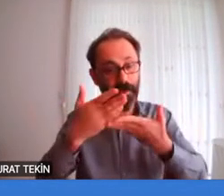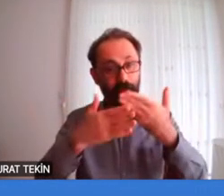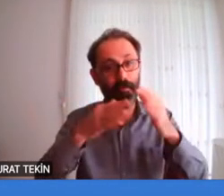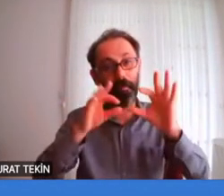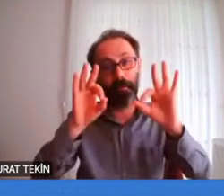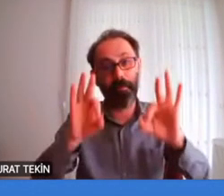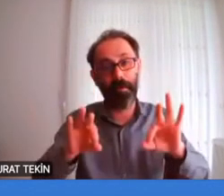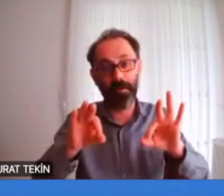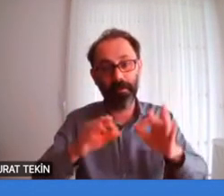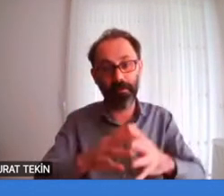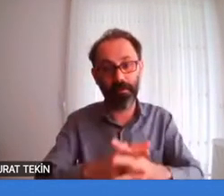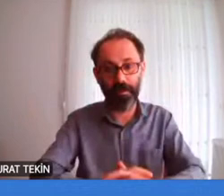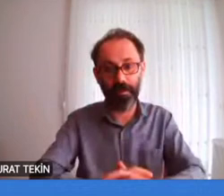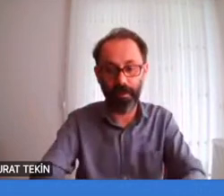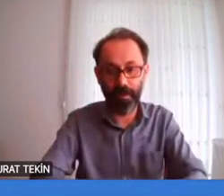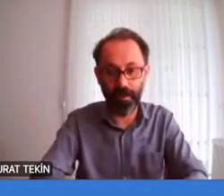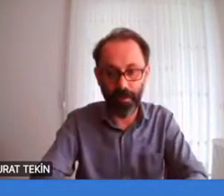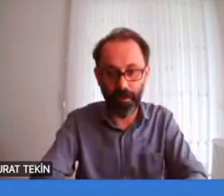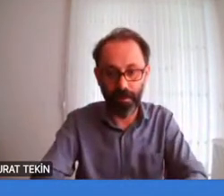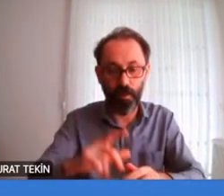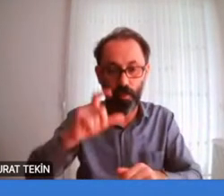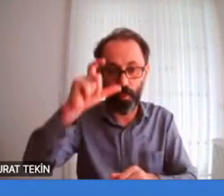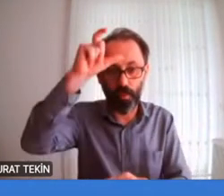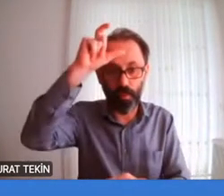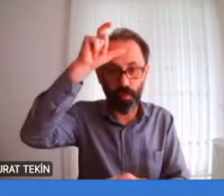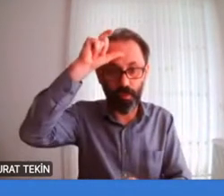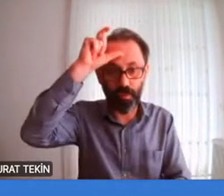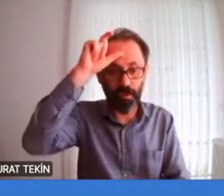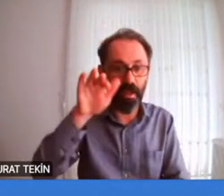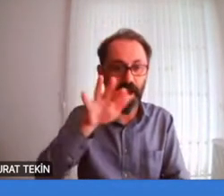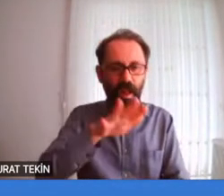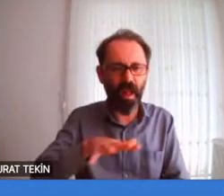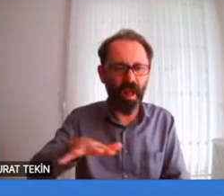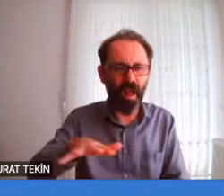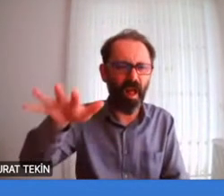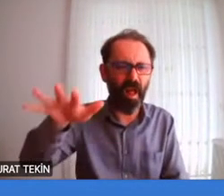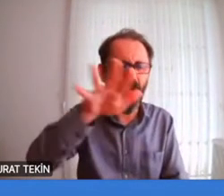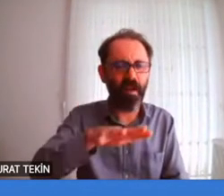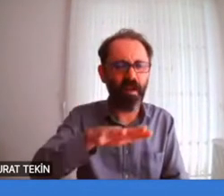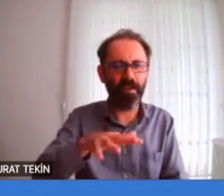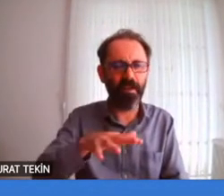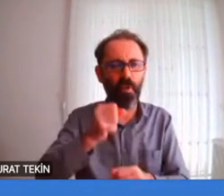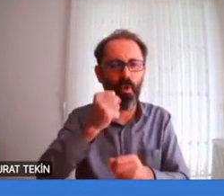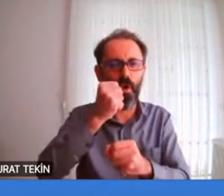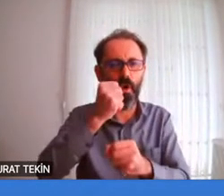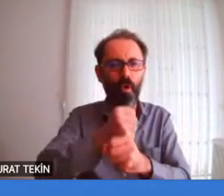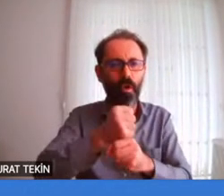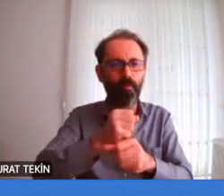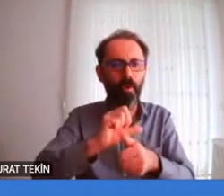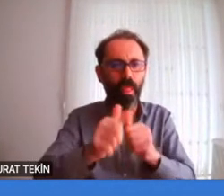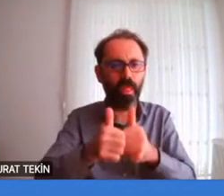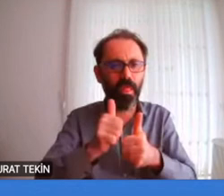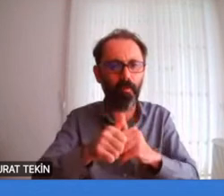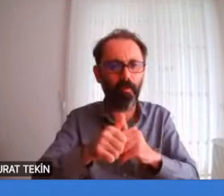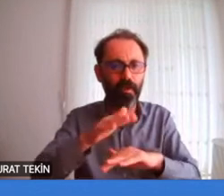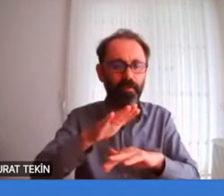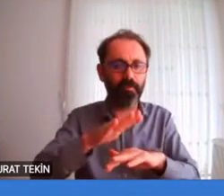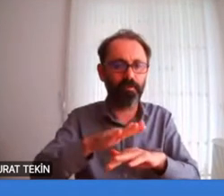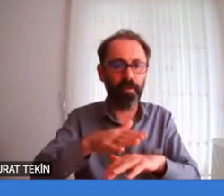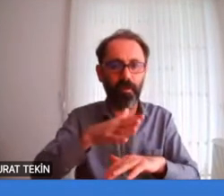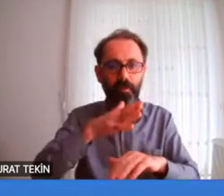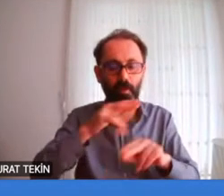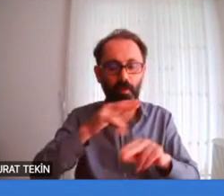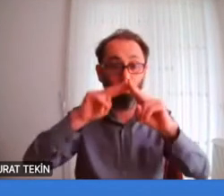Bu sayede de hem Türkiye'de artmış olması uluslararası alanda da şöyle baktığımız zaman futbol için de